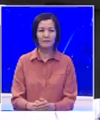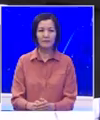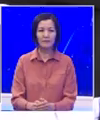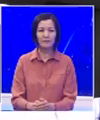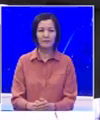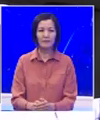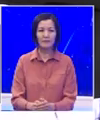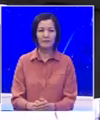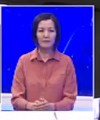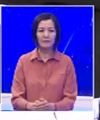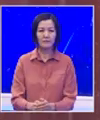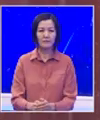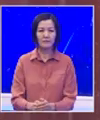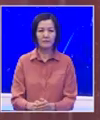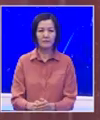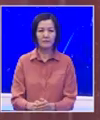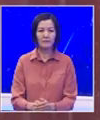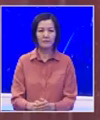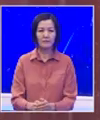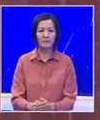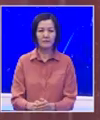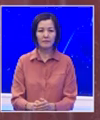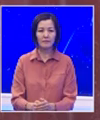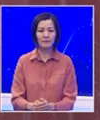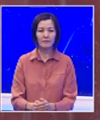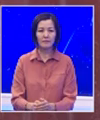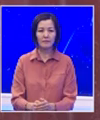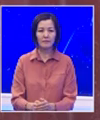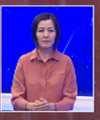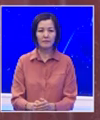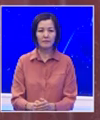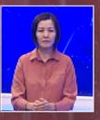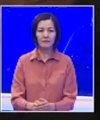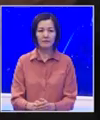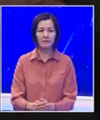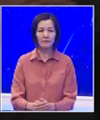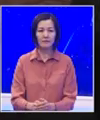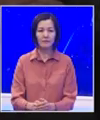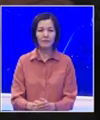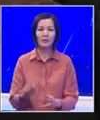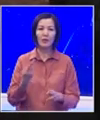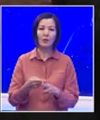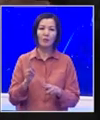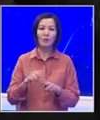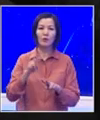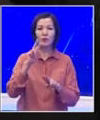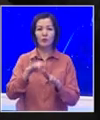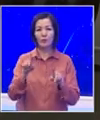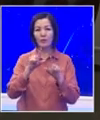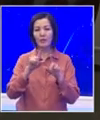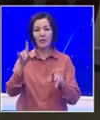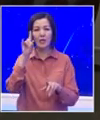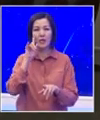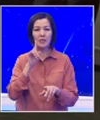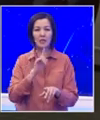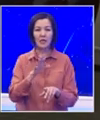қоштасты. Болашақ сендерде жастарым, татулық болсын әрдайым. Бұл түзету мекемесіндегі қазақ қызының